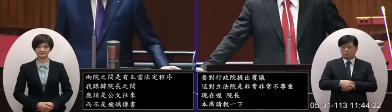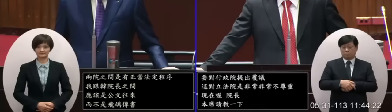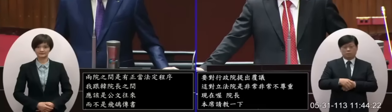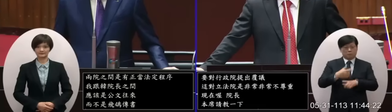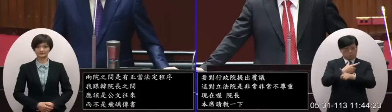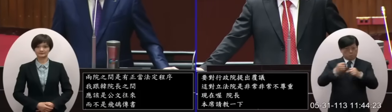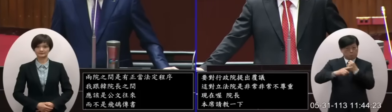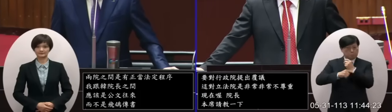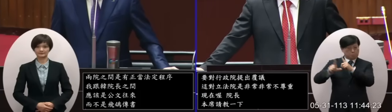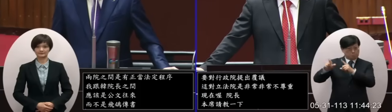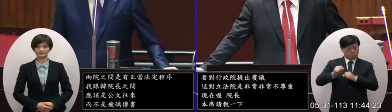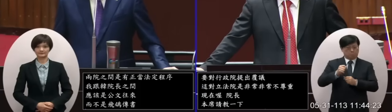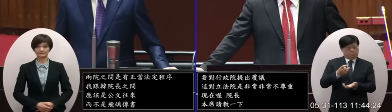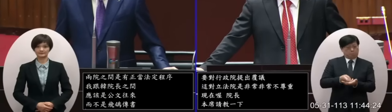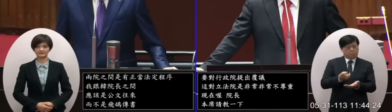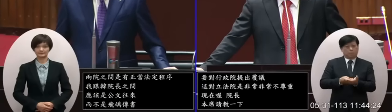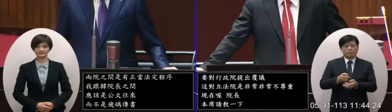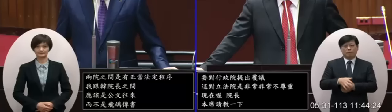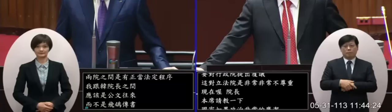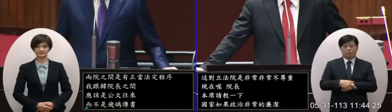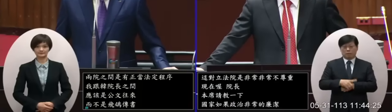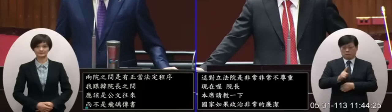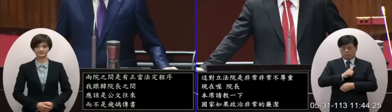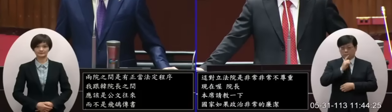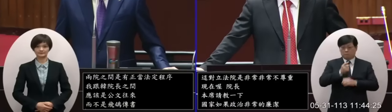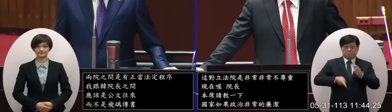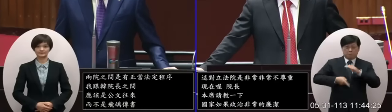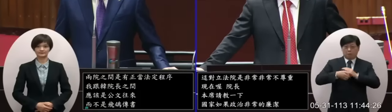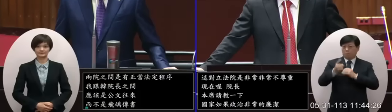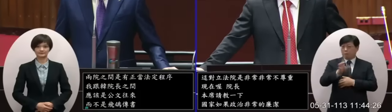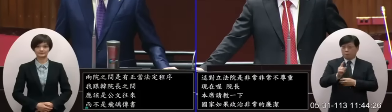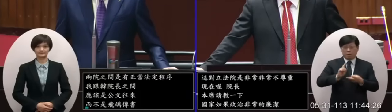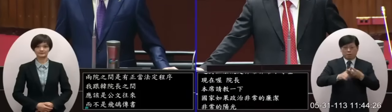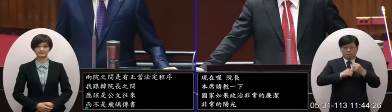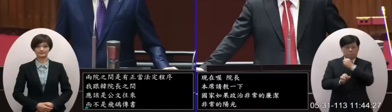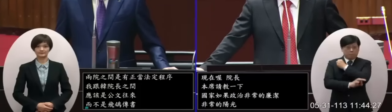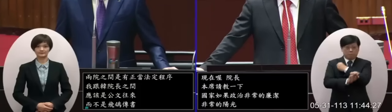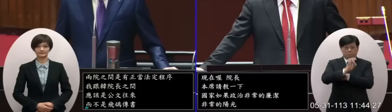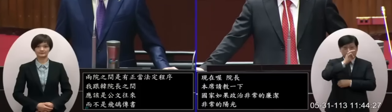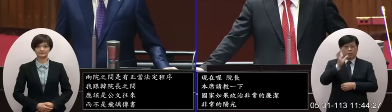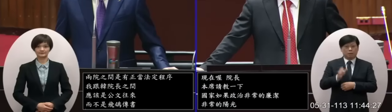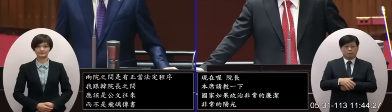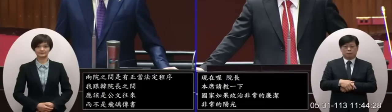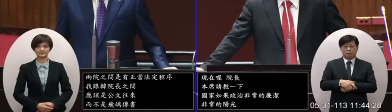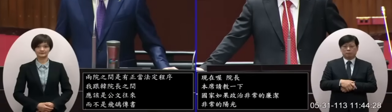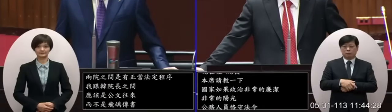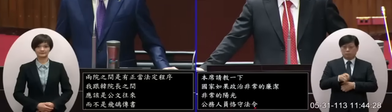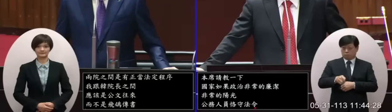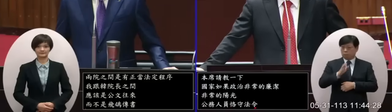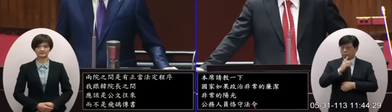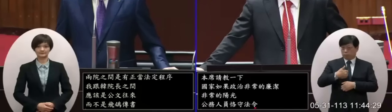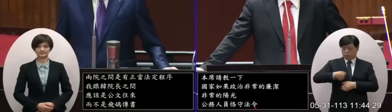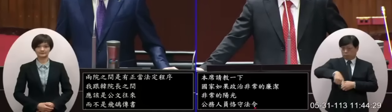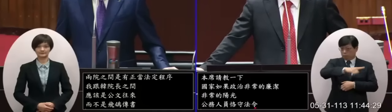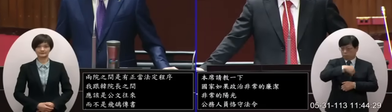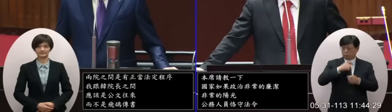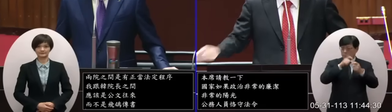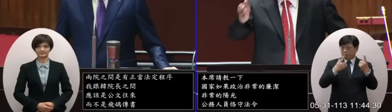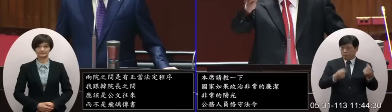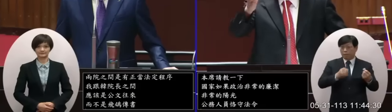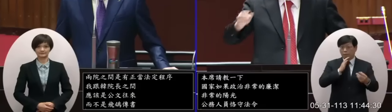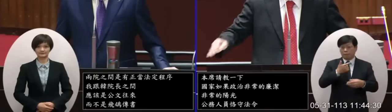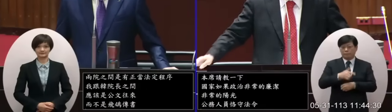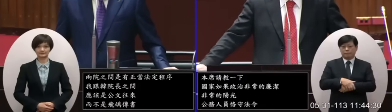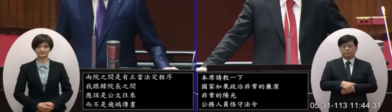守法令，不贪赃枉法，不舞弊徇私，这是不是我们共同追求的目